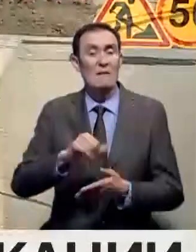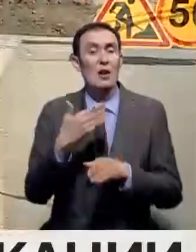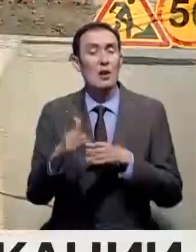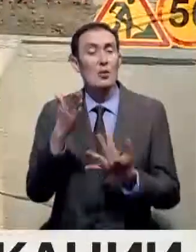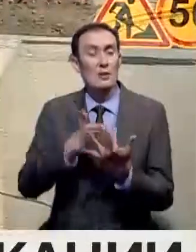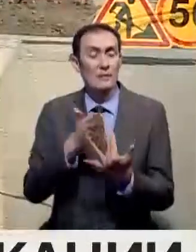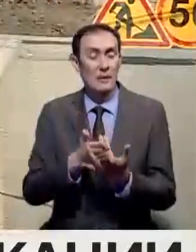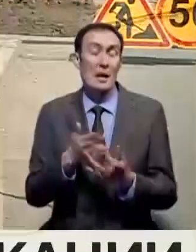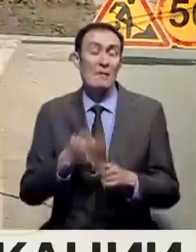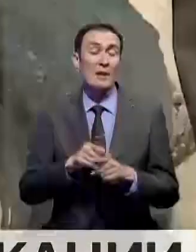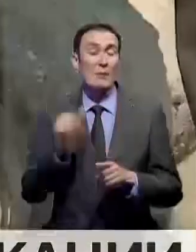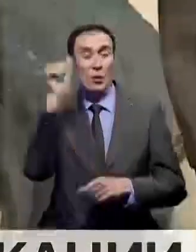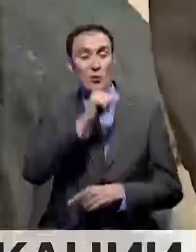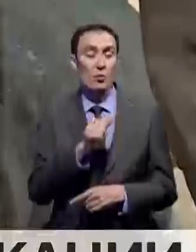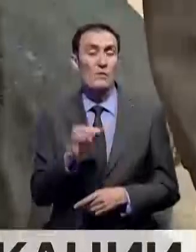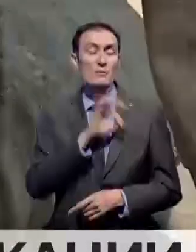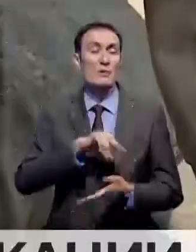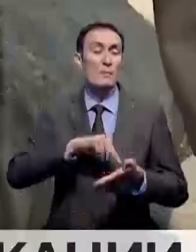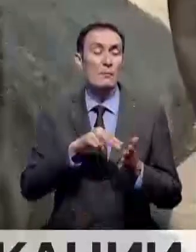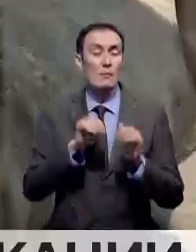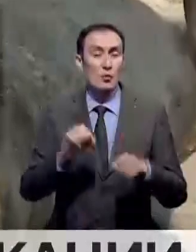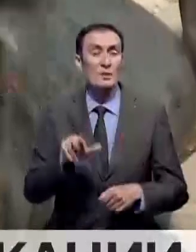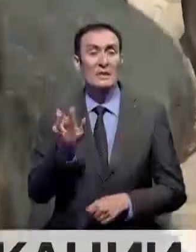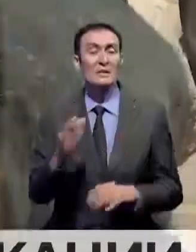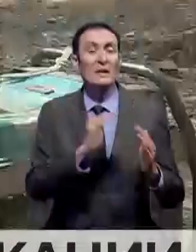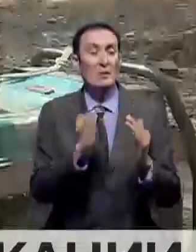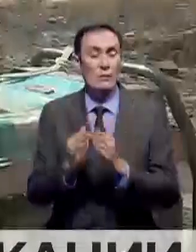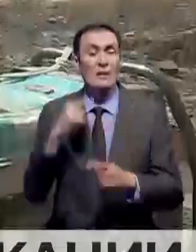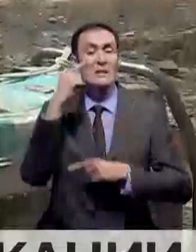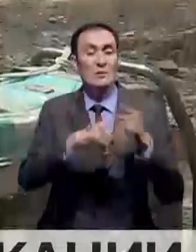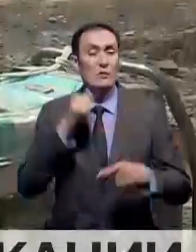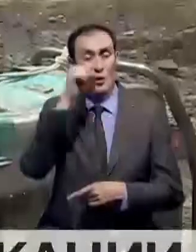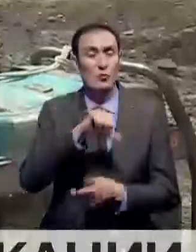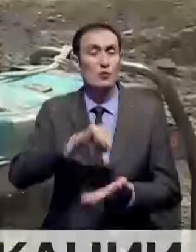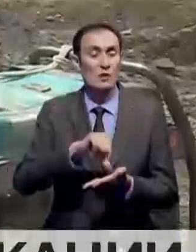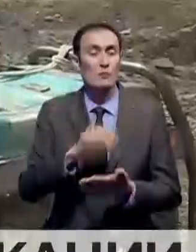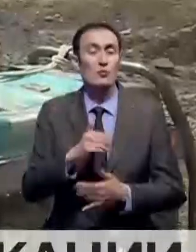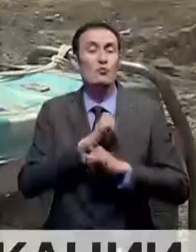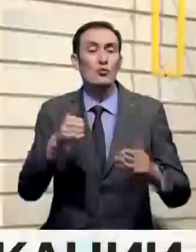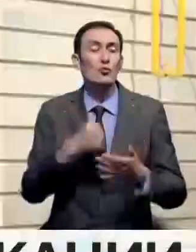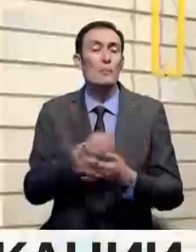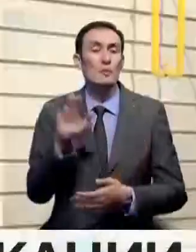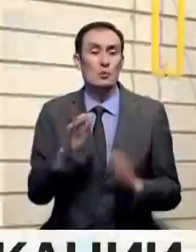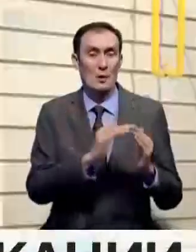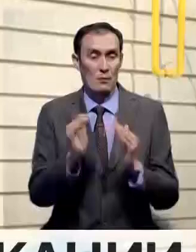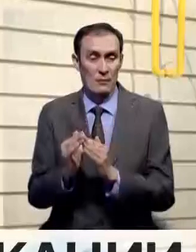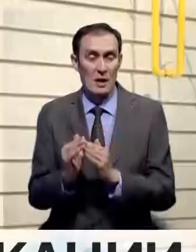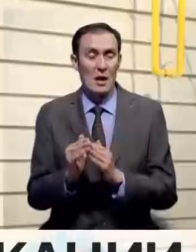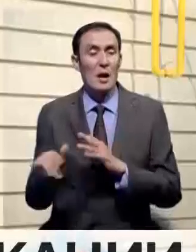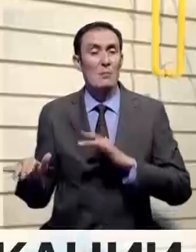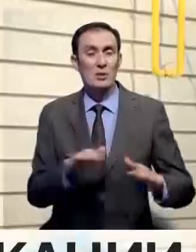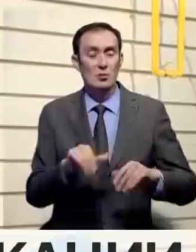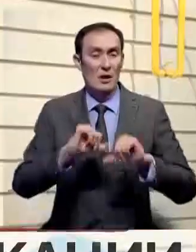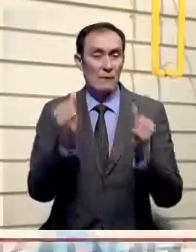год кредитовании в текущем году воспользоваться этой программой смогут около 300 домов со следующего числа участников увеличат до 500 процедура оформления